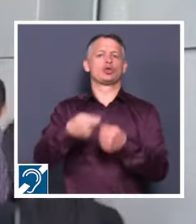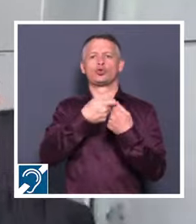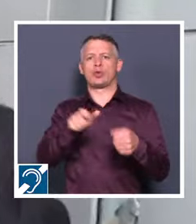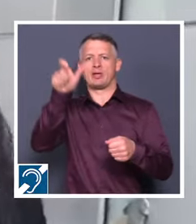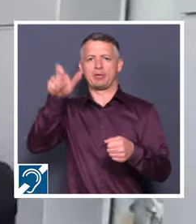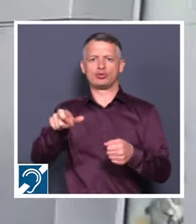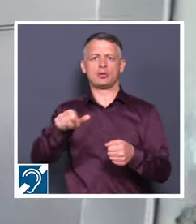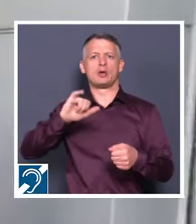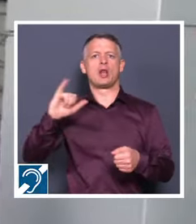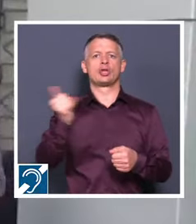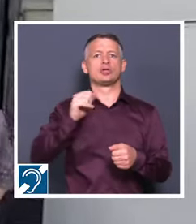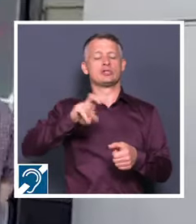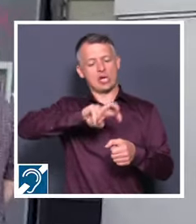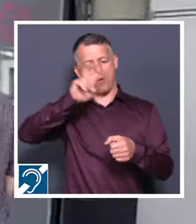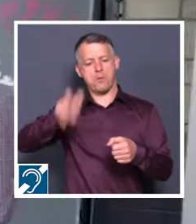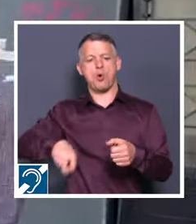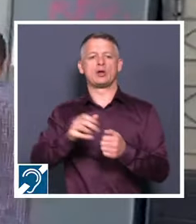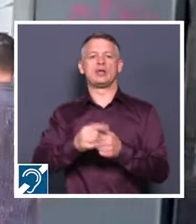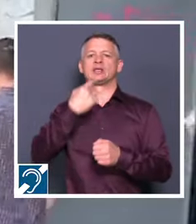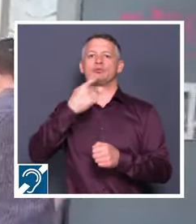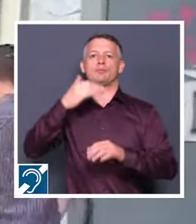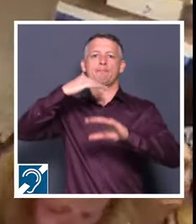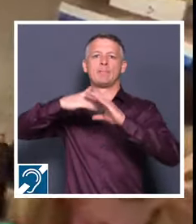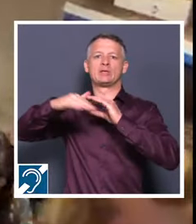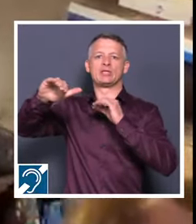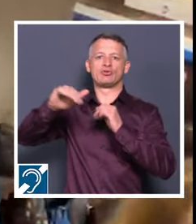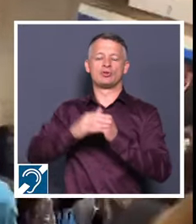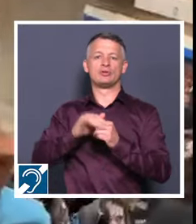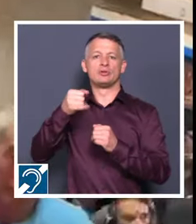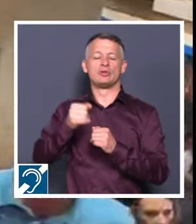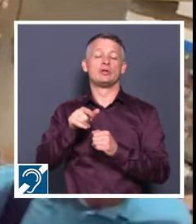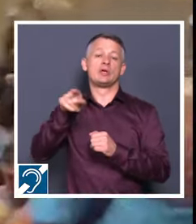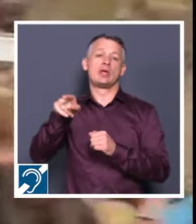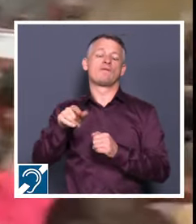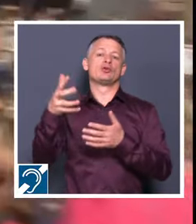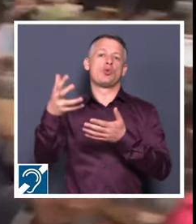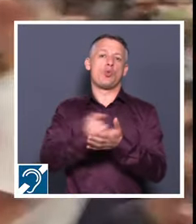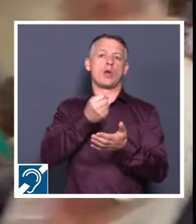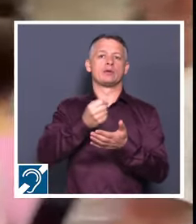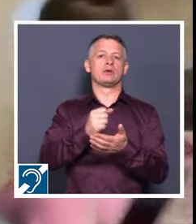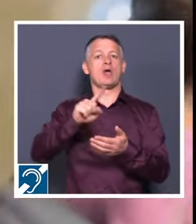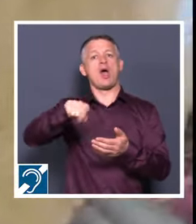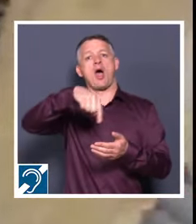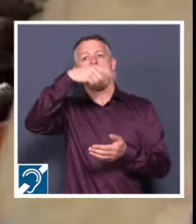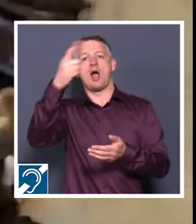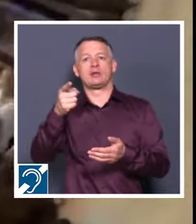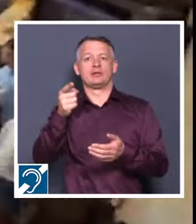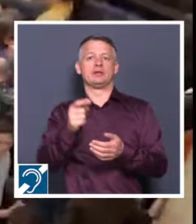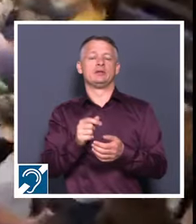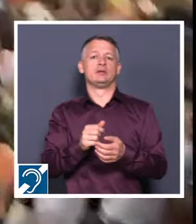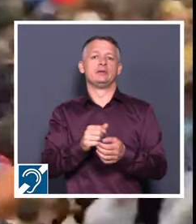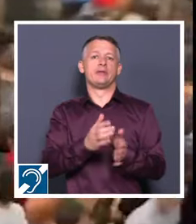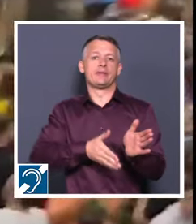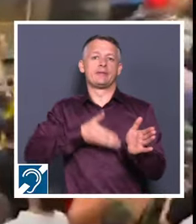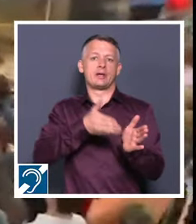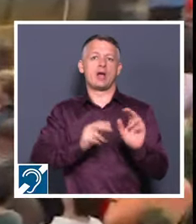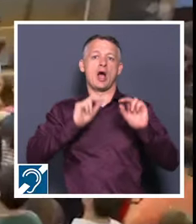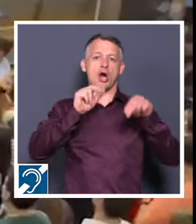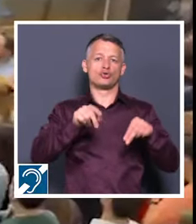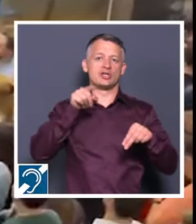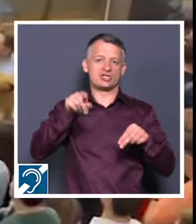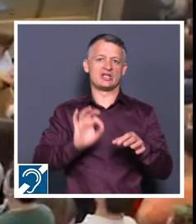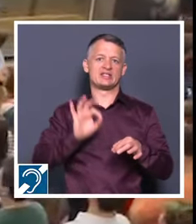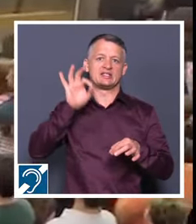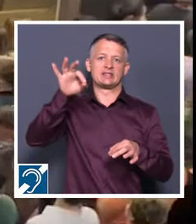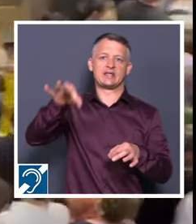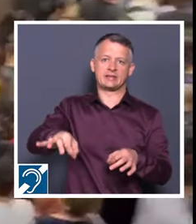le-a transmis un mesaj, iar ei au fost preluați ulterior de un alt tren care a sosit la acel